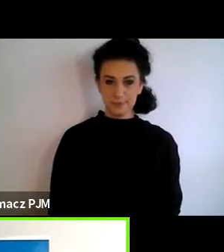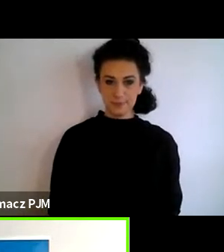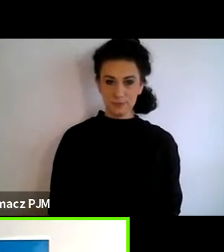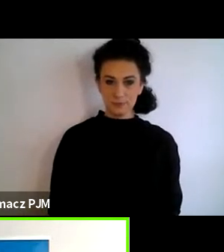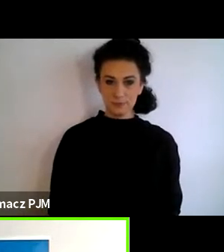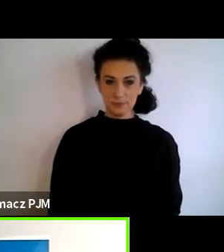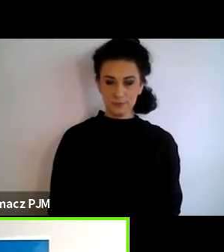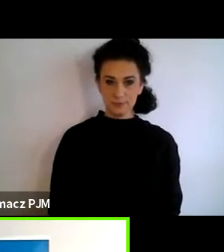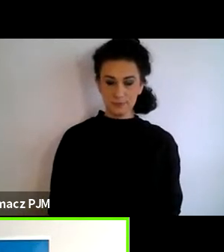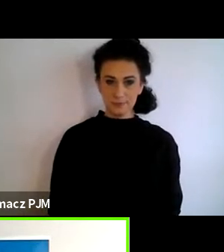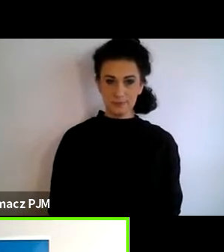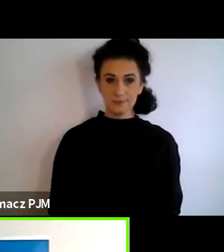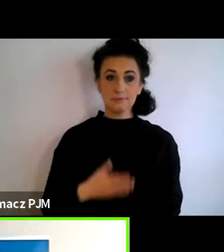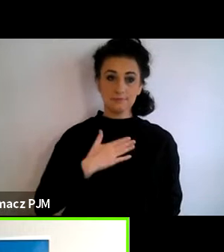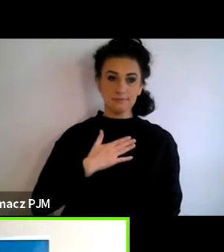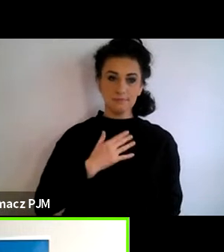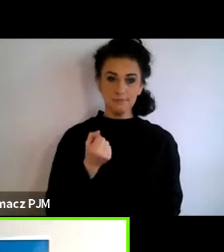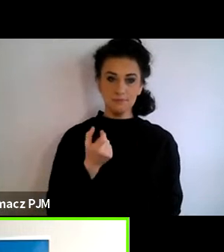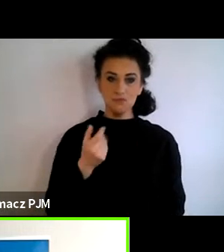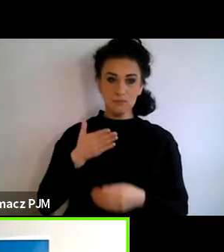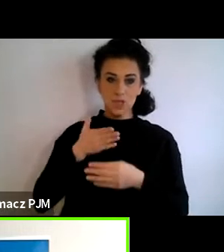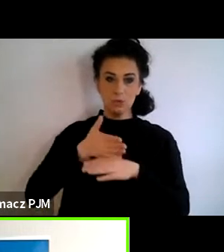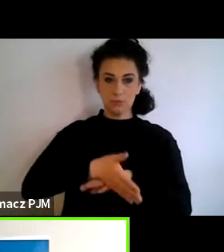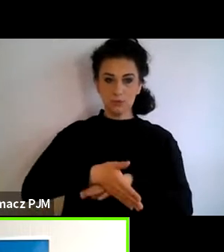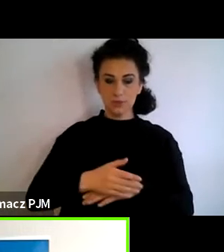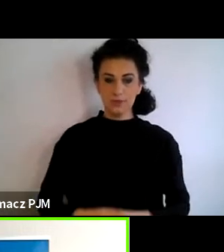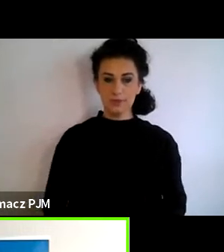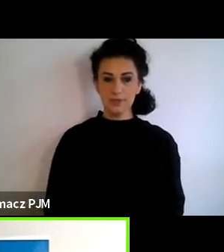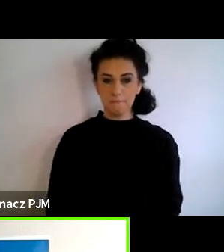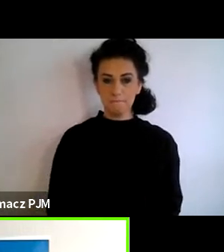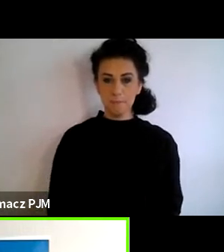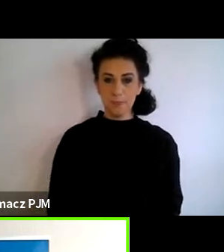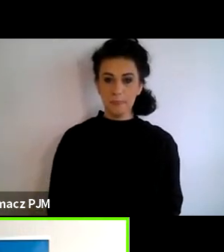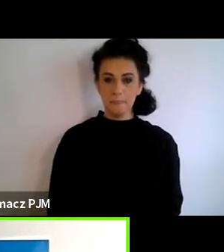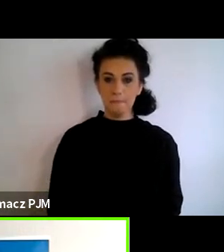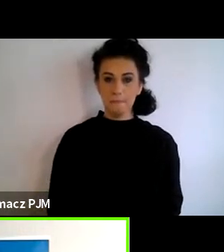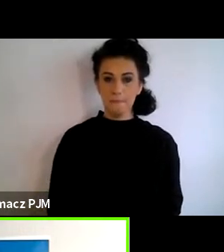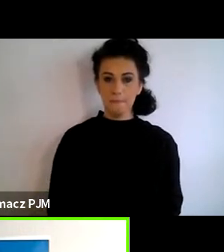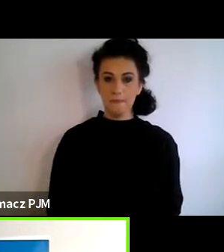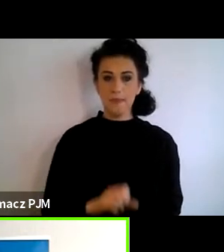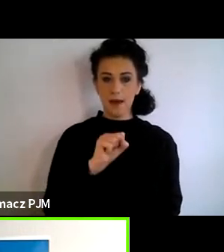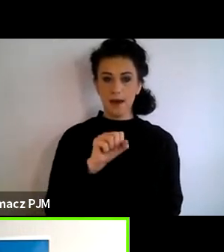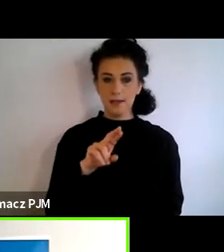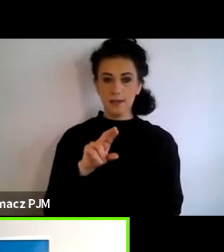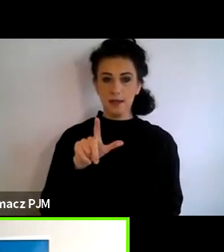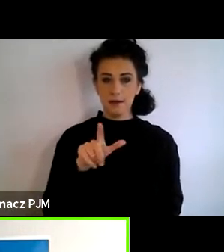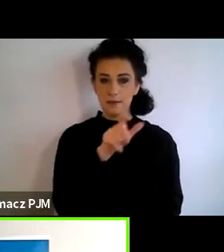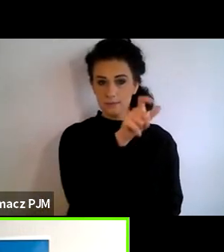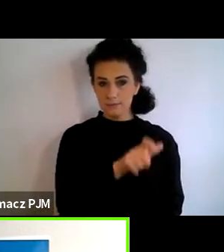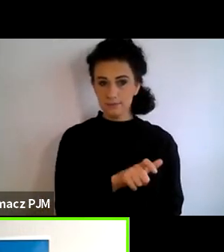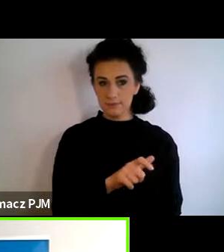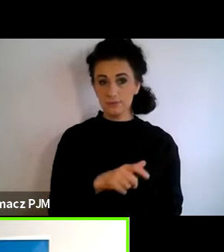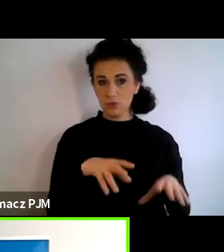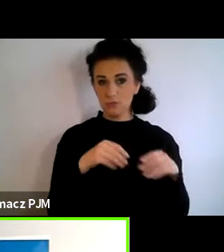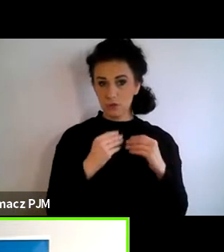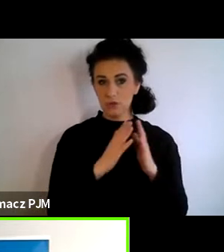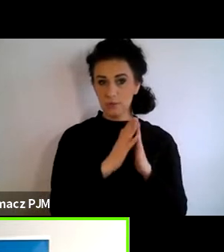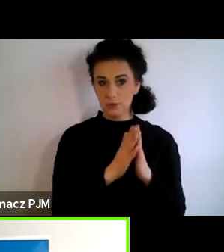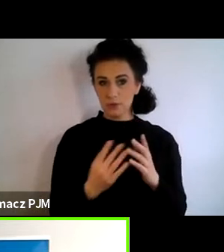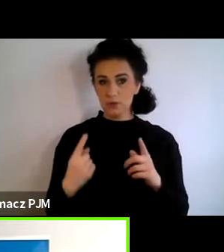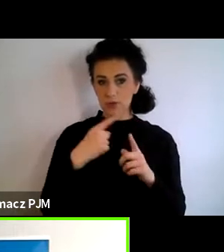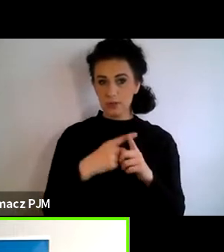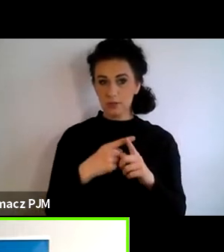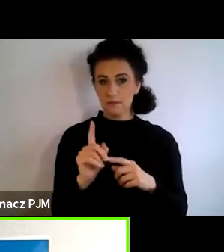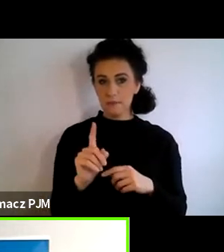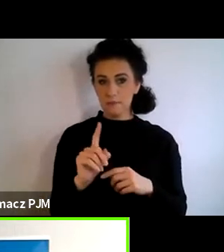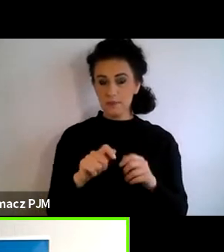z tym, że mamy niewielkie opóźnienie, Arielu, czy mogę Cię prosić o udostępnienie dodatkowych minut